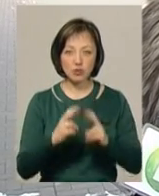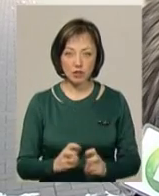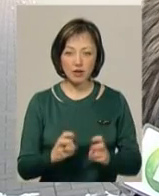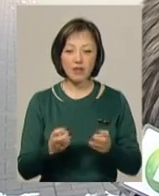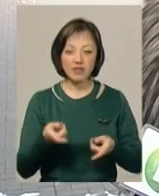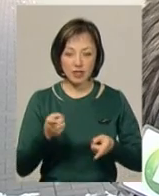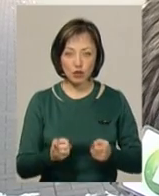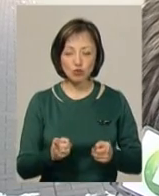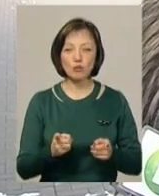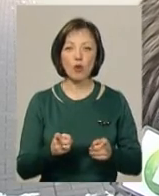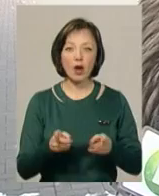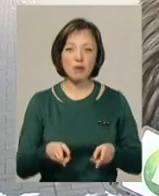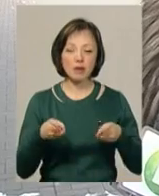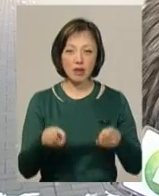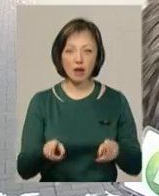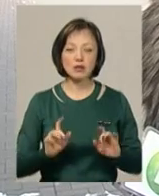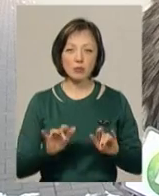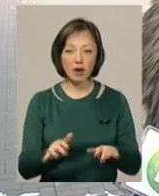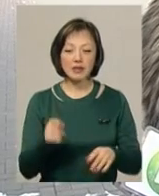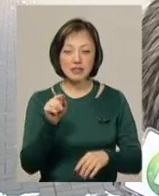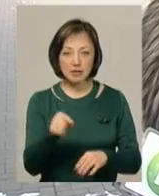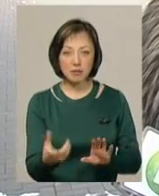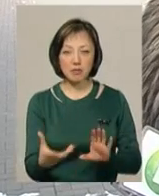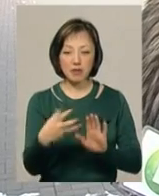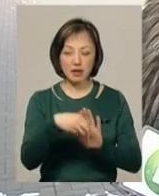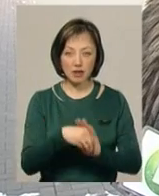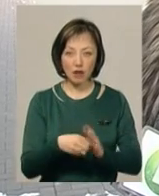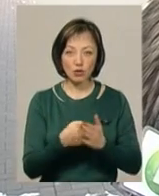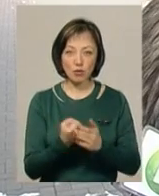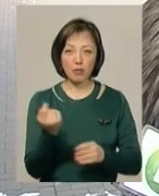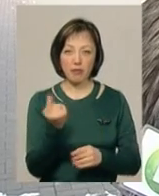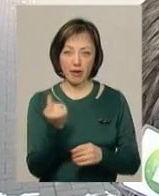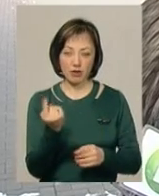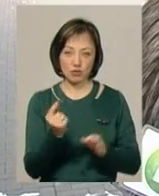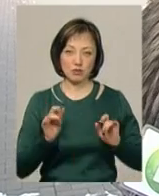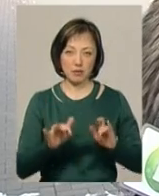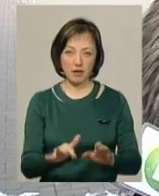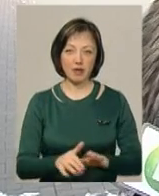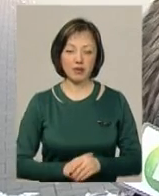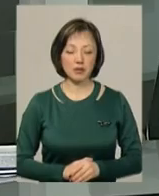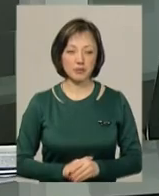діючому кримінальному провадженні, тому їх приєднали до іншого ЄРДР.